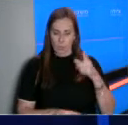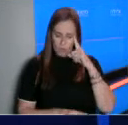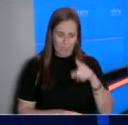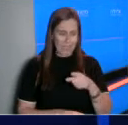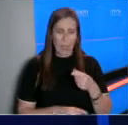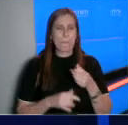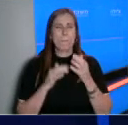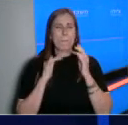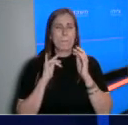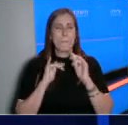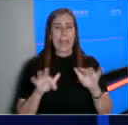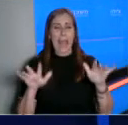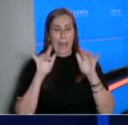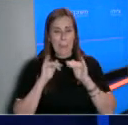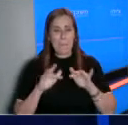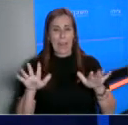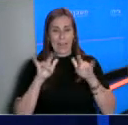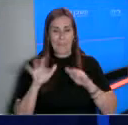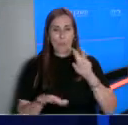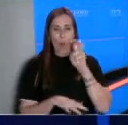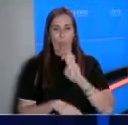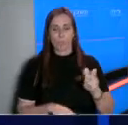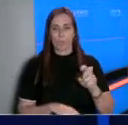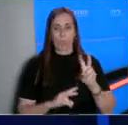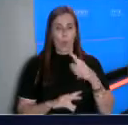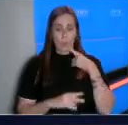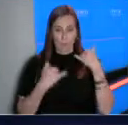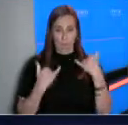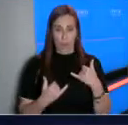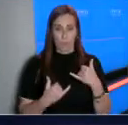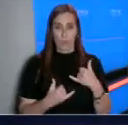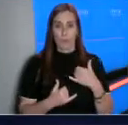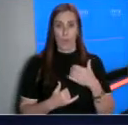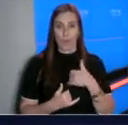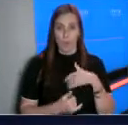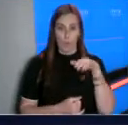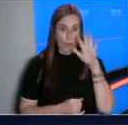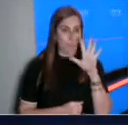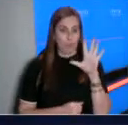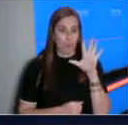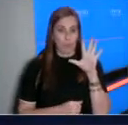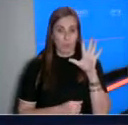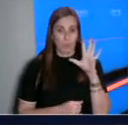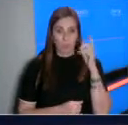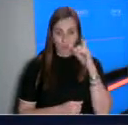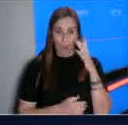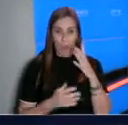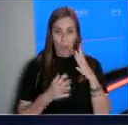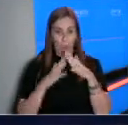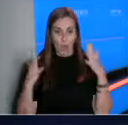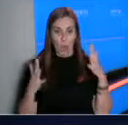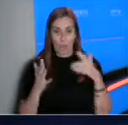שמדובר מיליארדים רבים מאוד של דולרים. אז תראה, אני יכול להגיד לך, היום אנחנו חמישה. זאת אומרת, זה נשמע מאוד גדול,